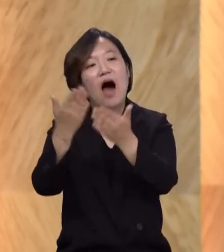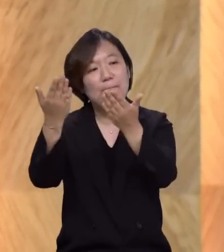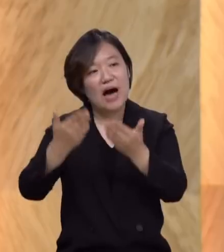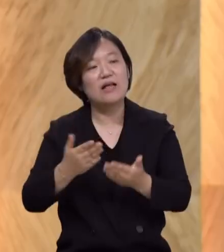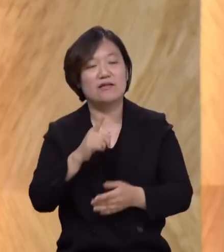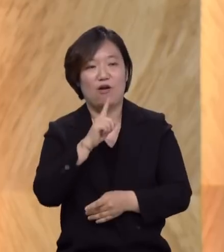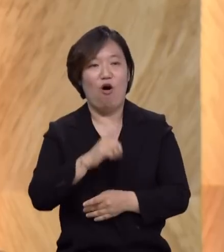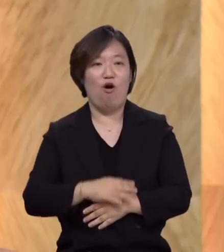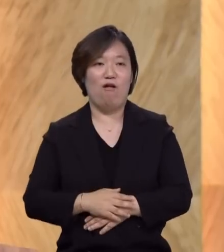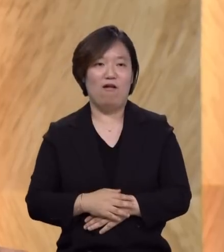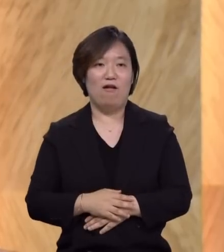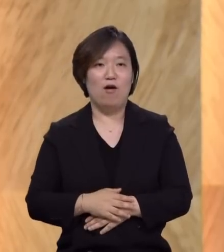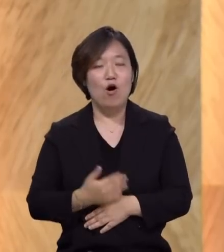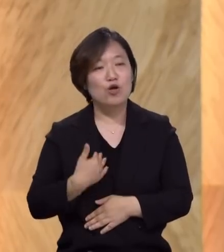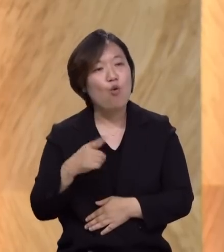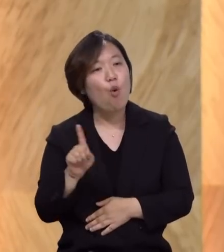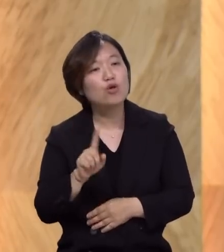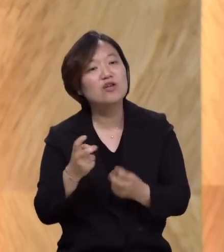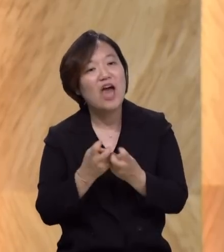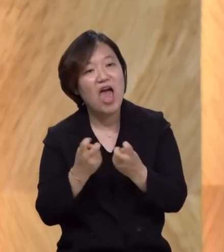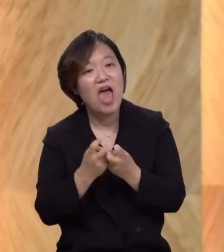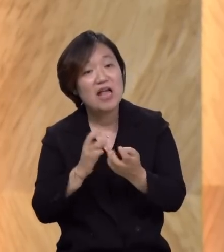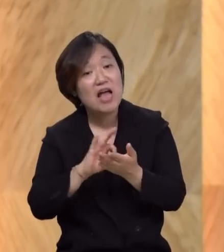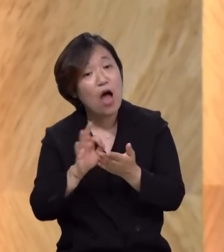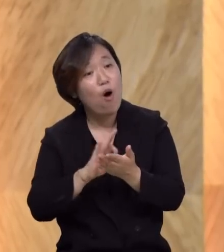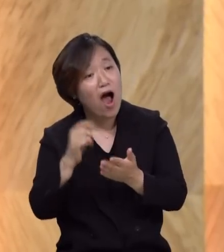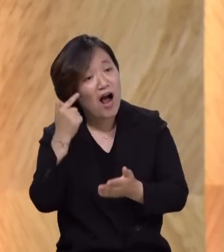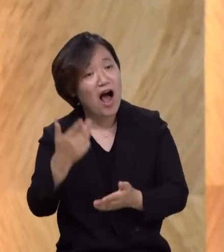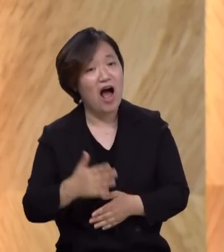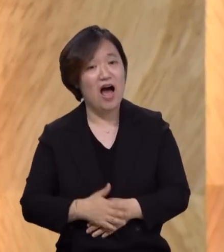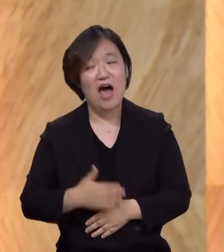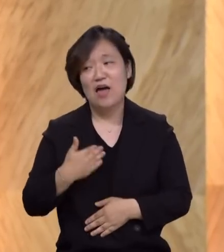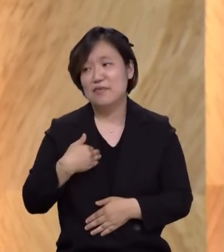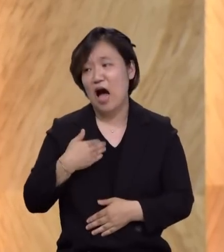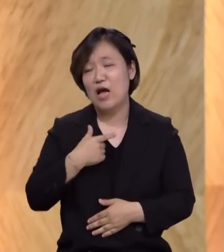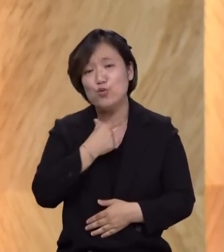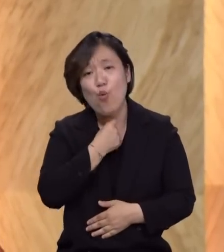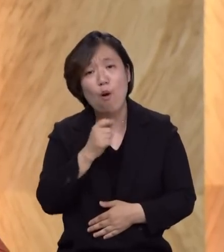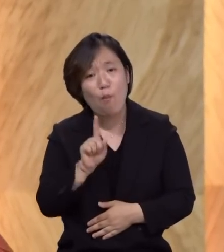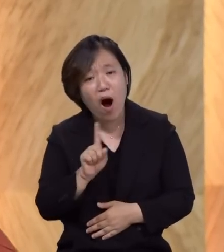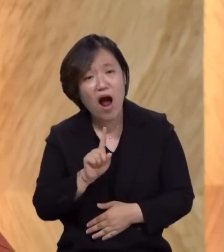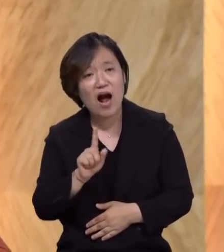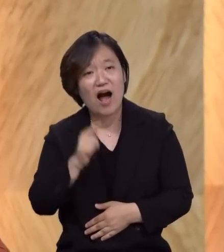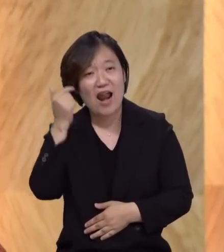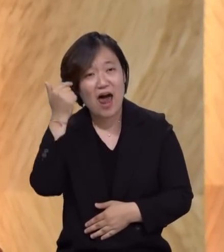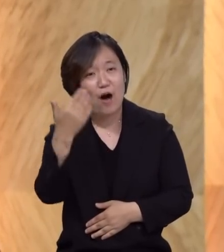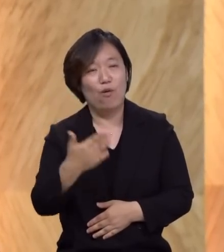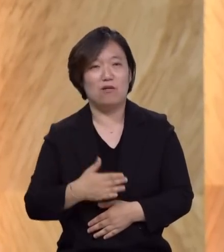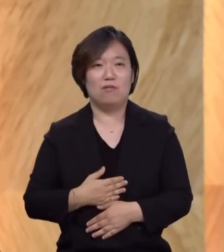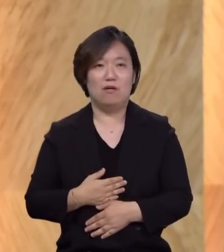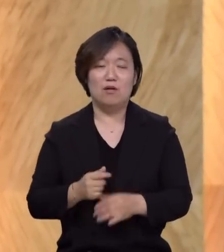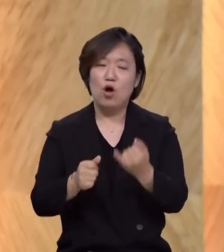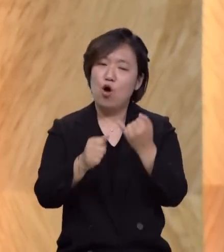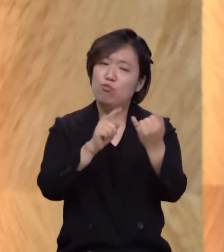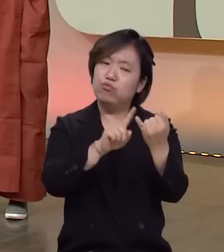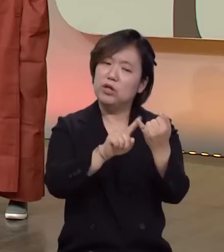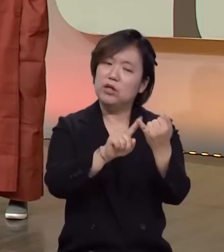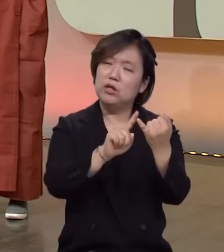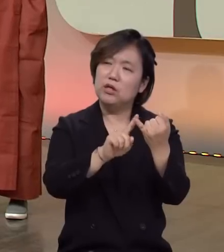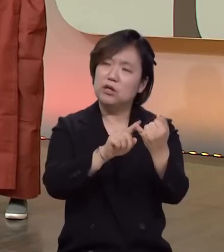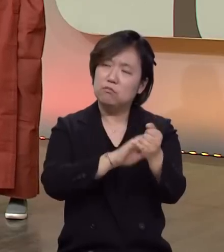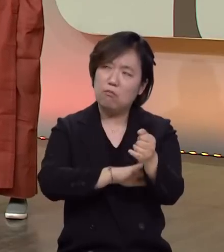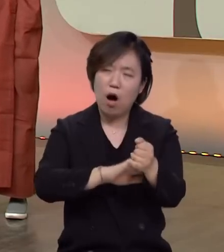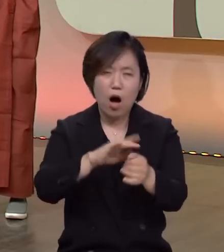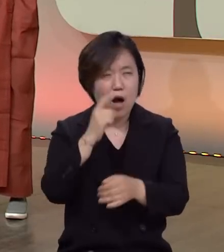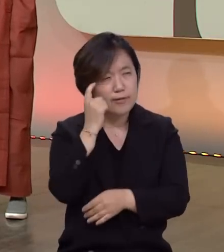어디다 쓸까 무엇에 했을까 어떤 소원의 빌까 부인의 곰곰히 생각해 보더니 여보